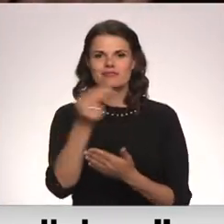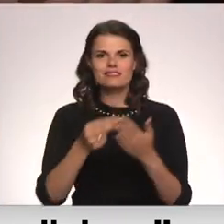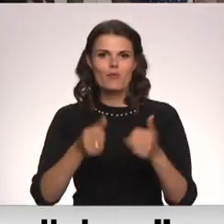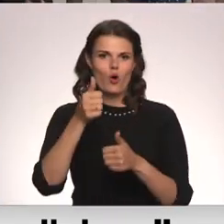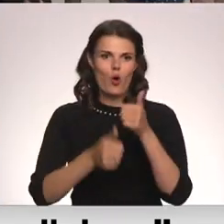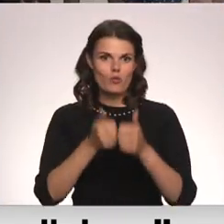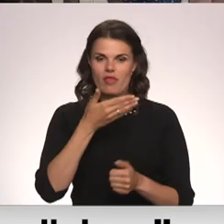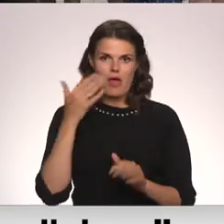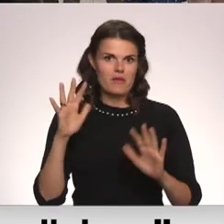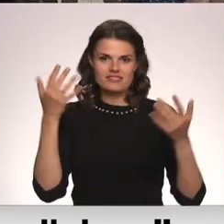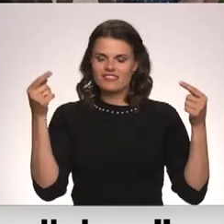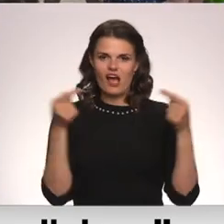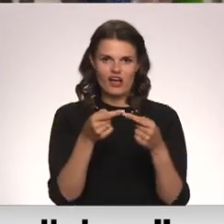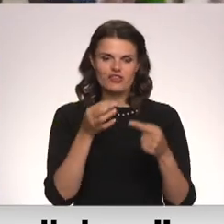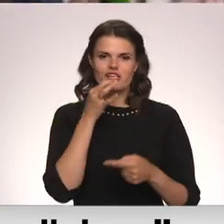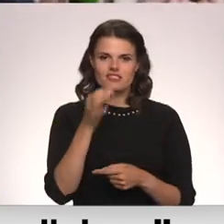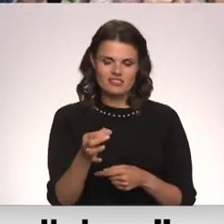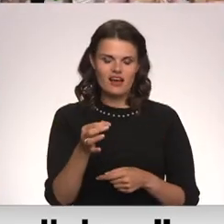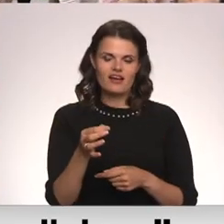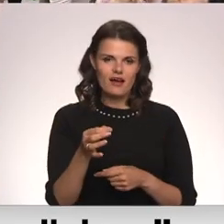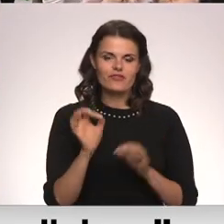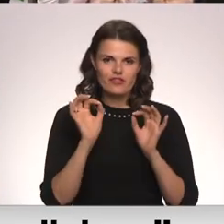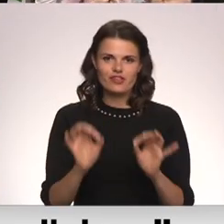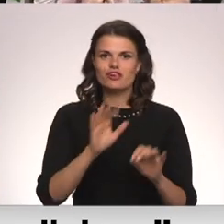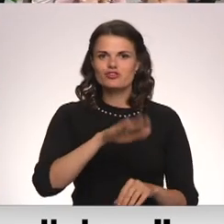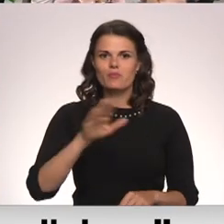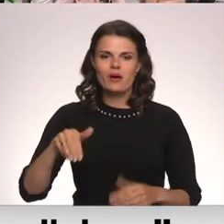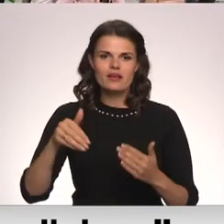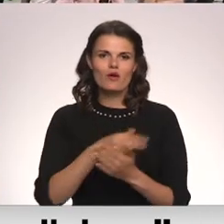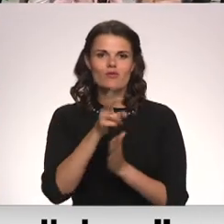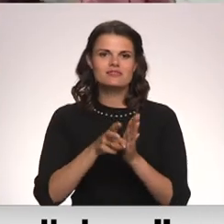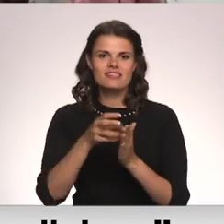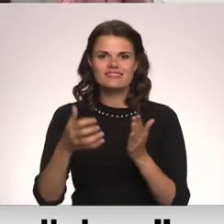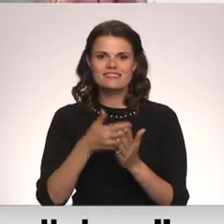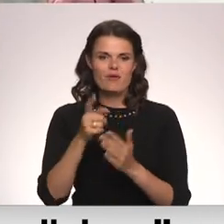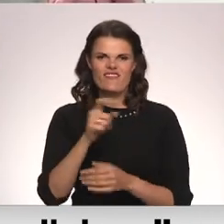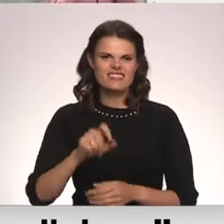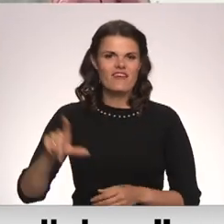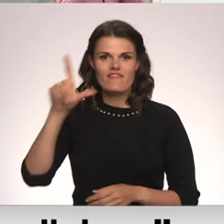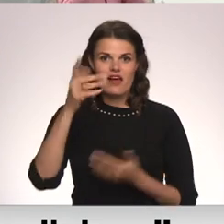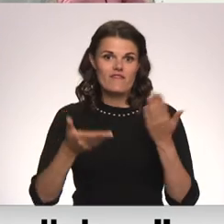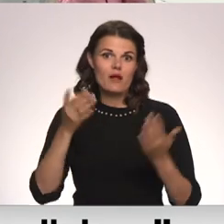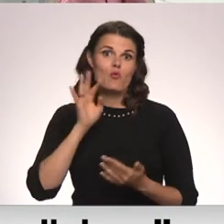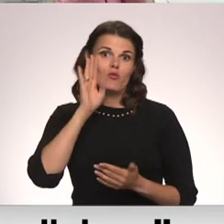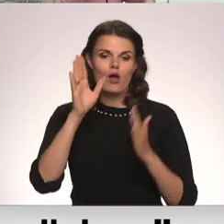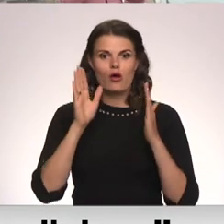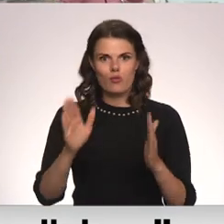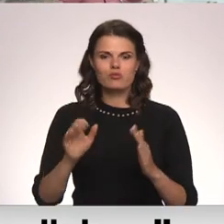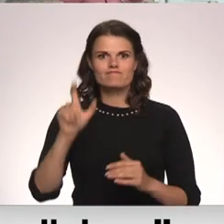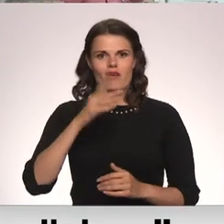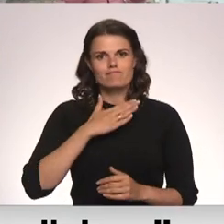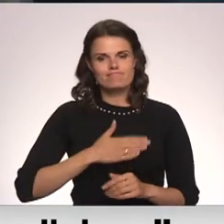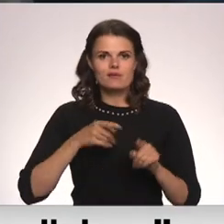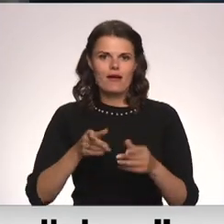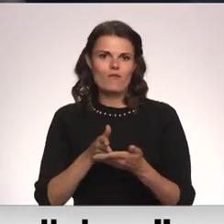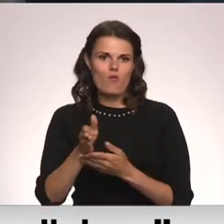nebija sagadīšanās, saka pilnsabiedrībā Bererix. Tieši bērni jauno dzelzceļu izmantošot visvairāk, un varbūt nākotnē būs ieinteresēti šajā